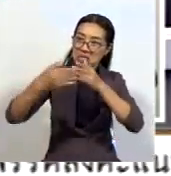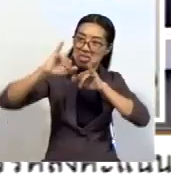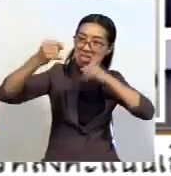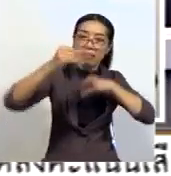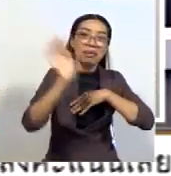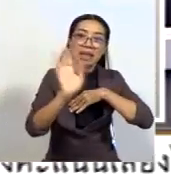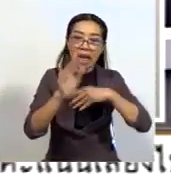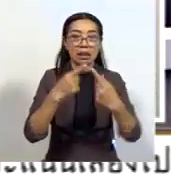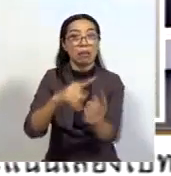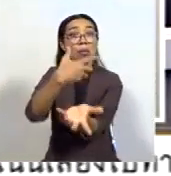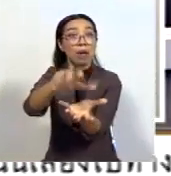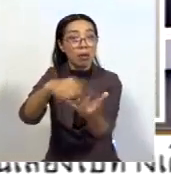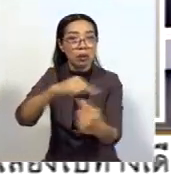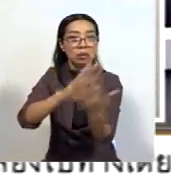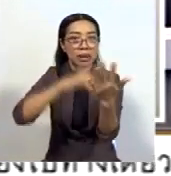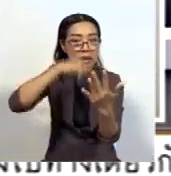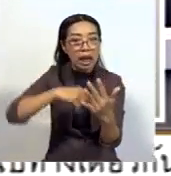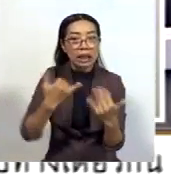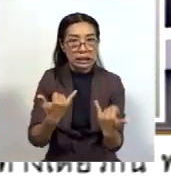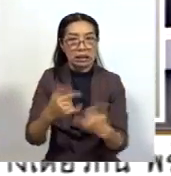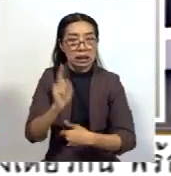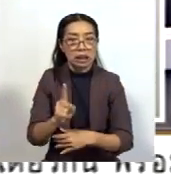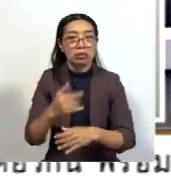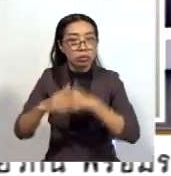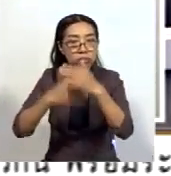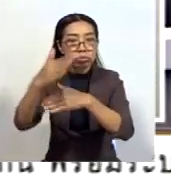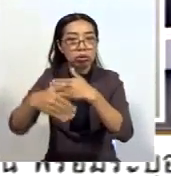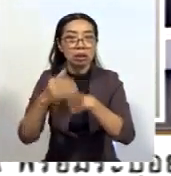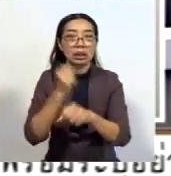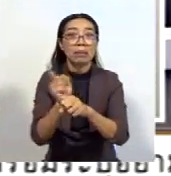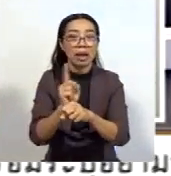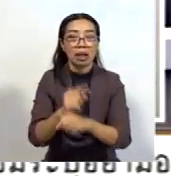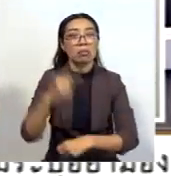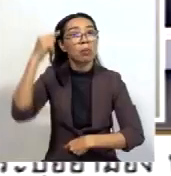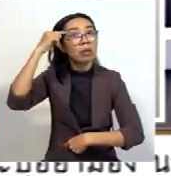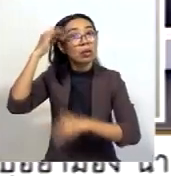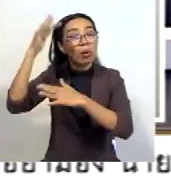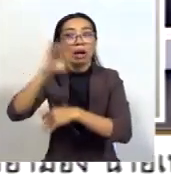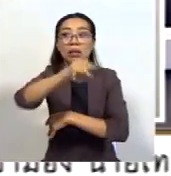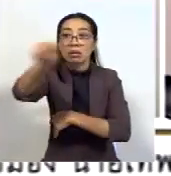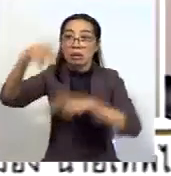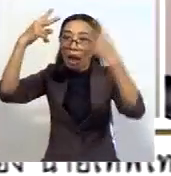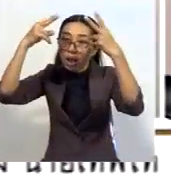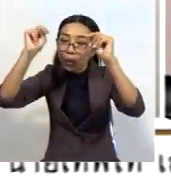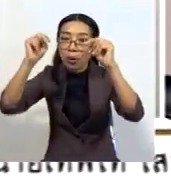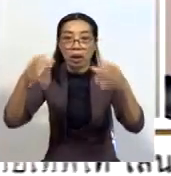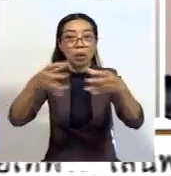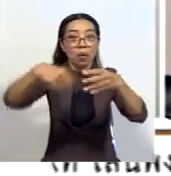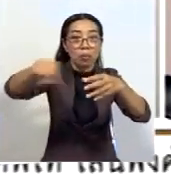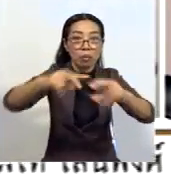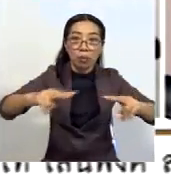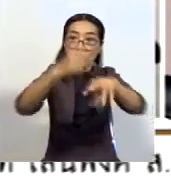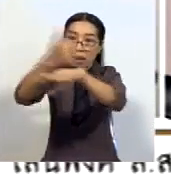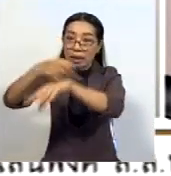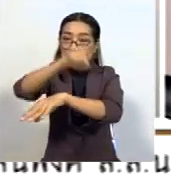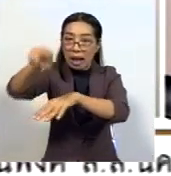จริงประเทศไทยแล้วเราจะอยู่กันยังไงฮะแล้วหวังว่าท่านนายกรัฐมนตรีและคณะรัฐมนตรีจะได้เอาไปใช้เป็นประโยชน์มันมี